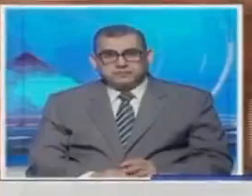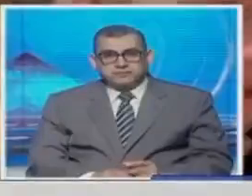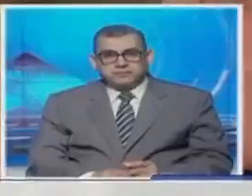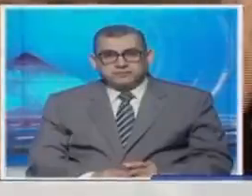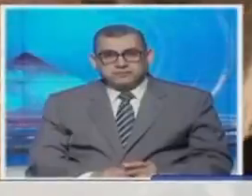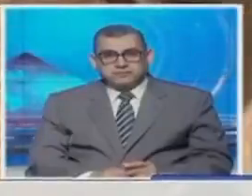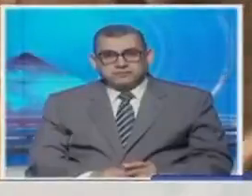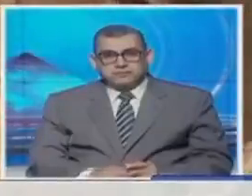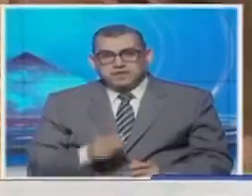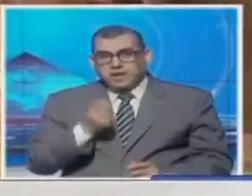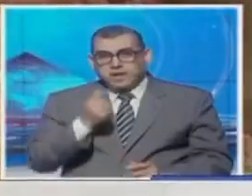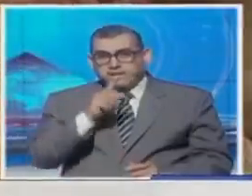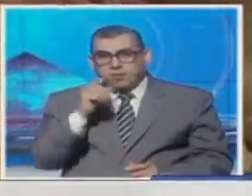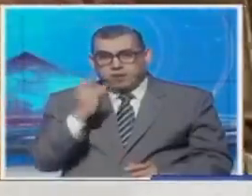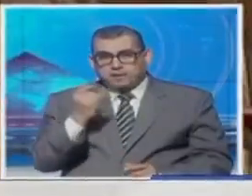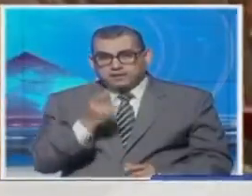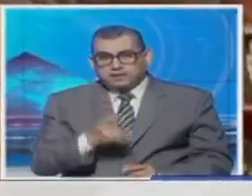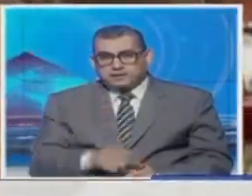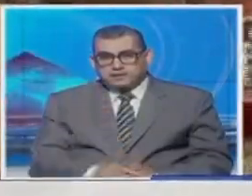150.